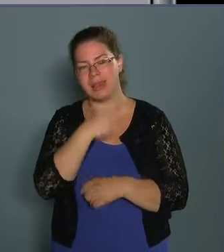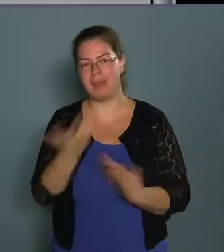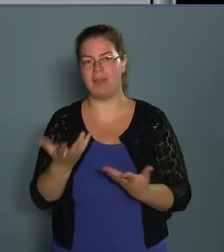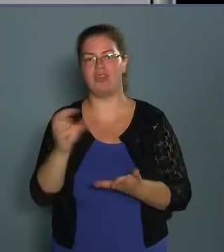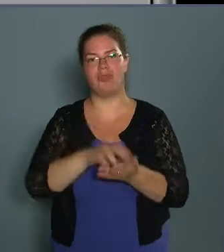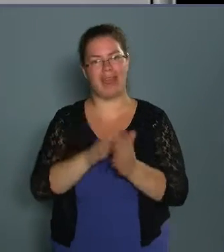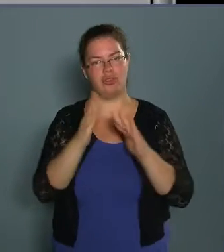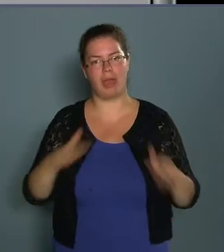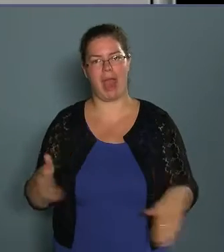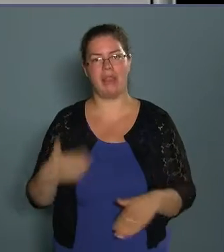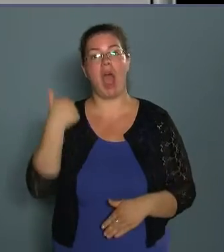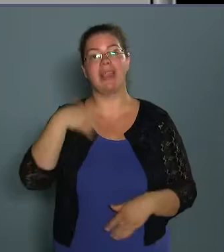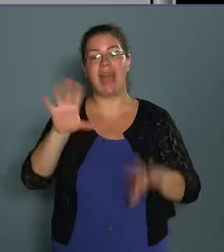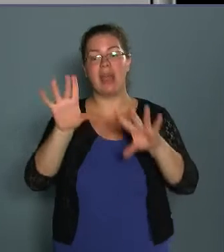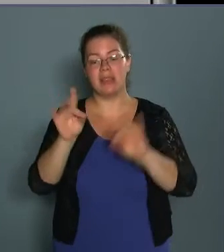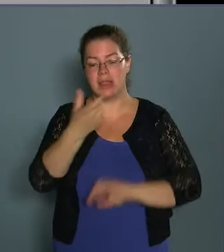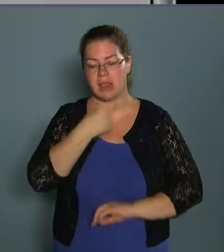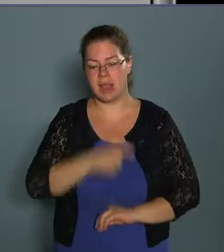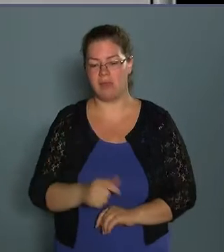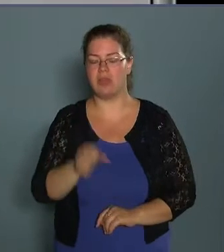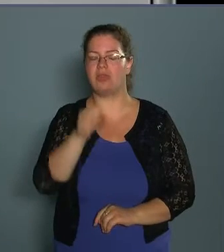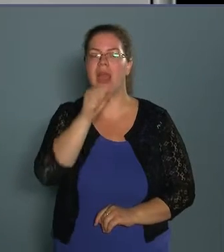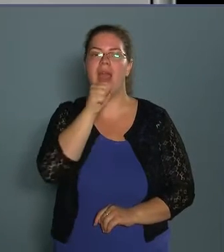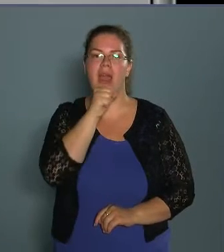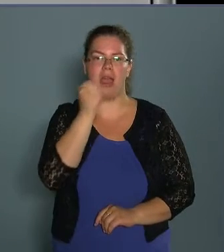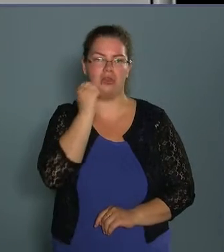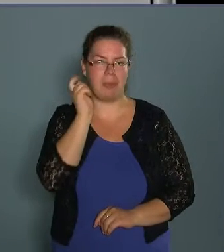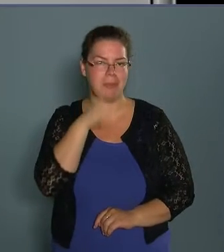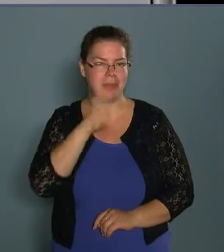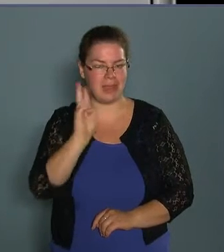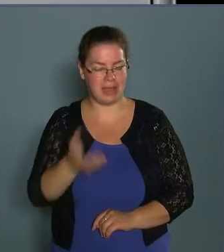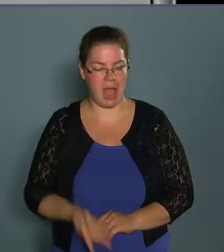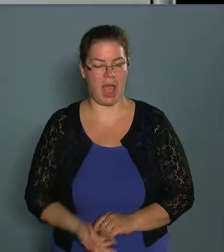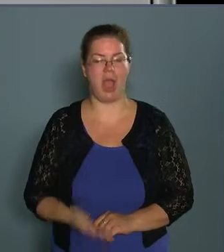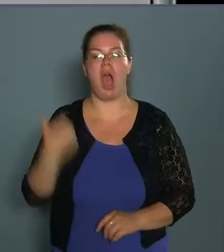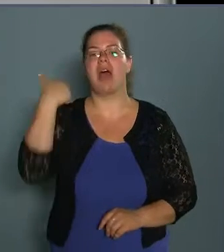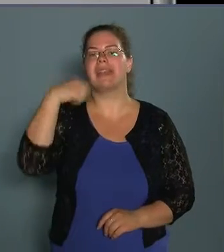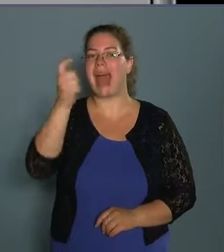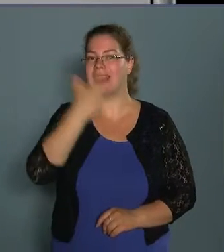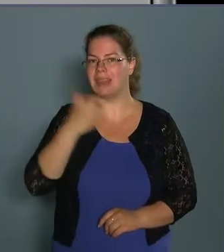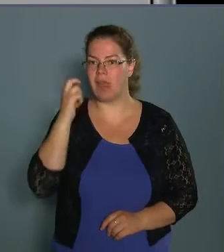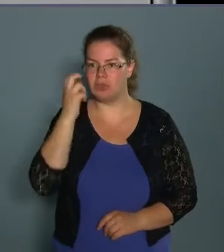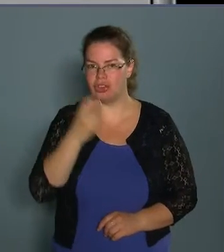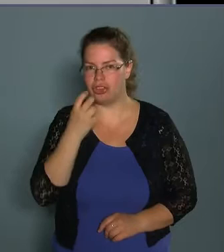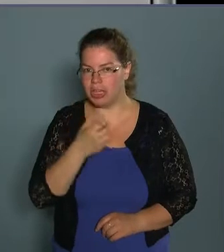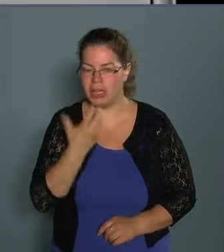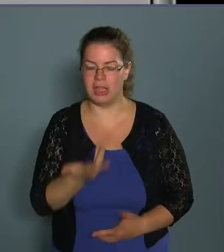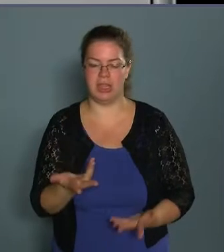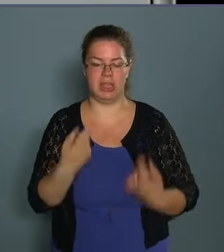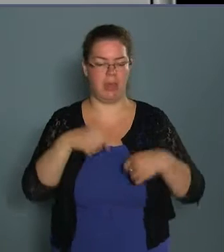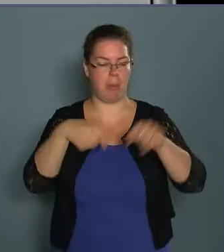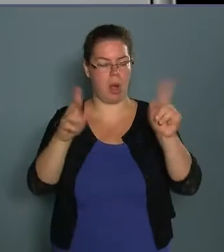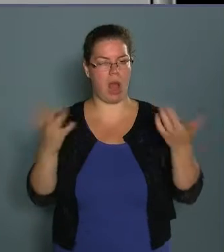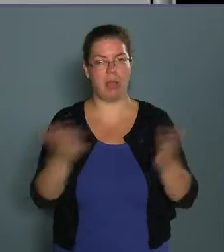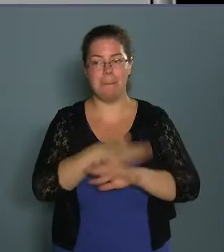a 110 éves SMTK, a 100 éves csiri épülete, tehát